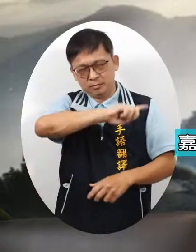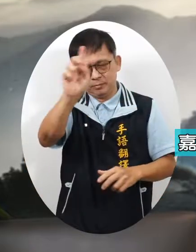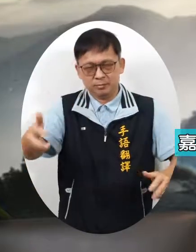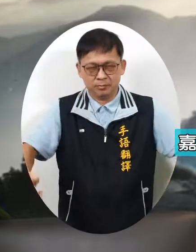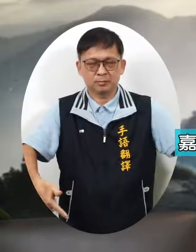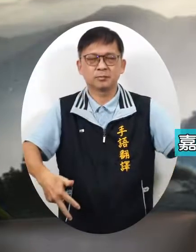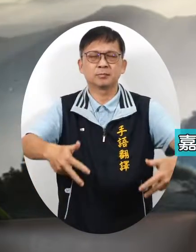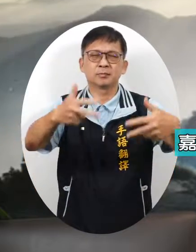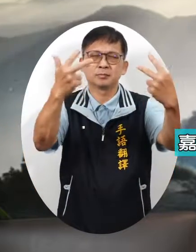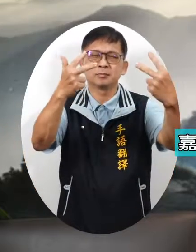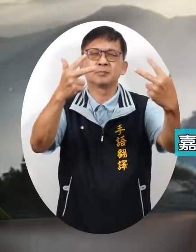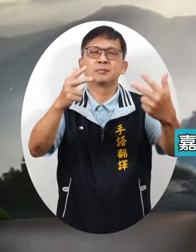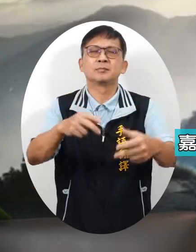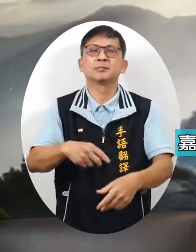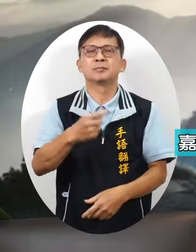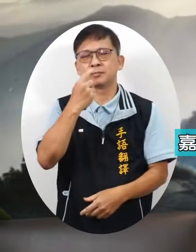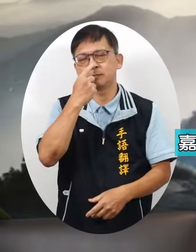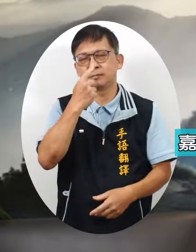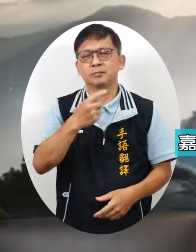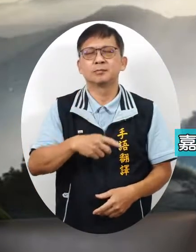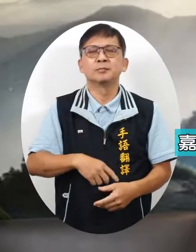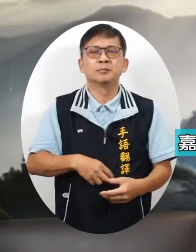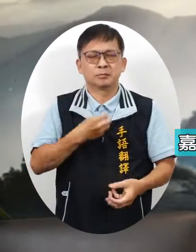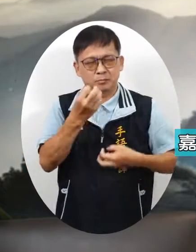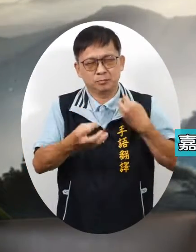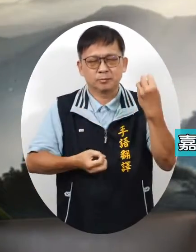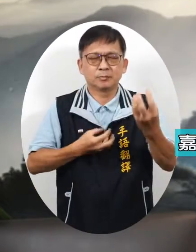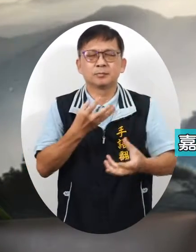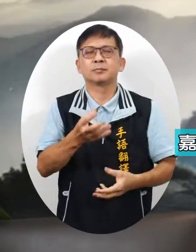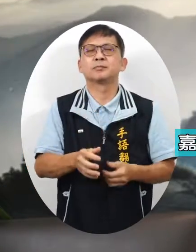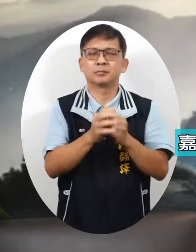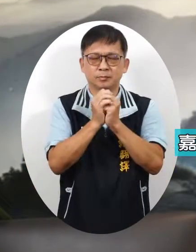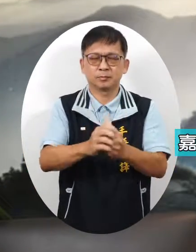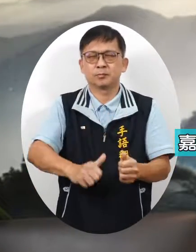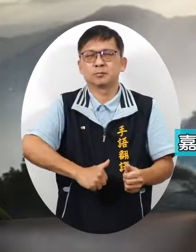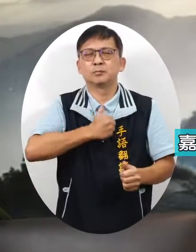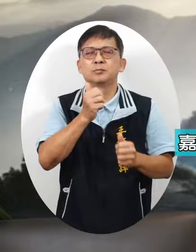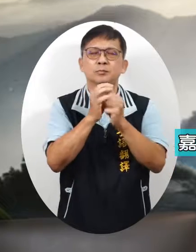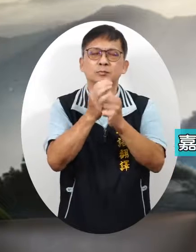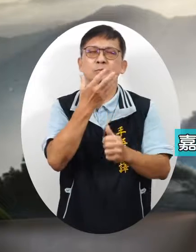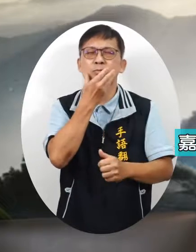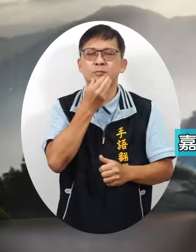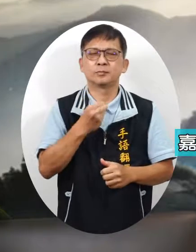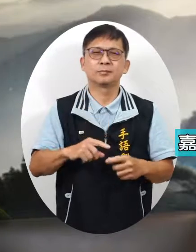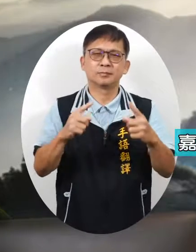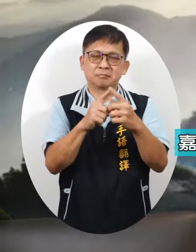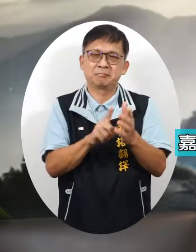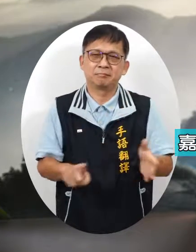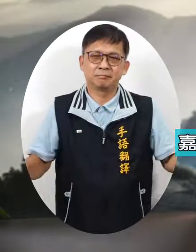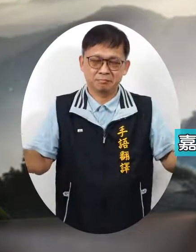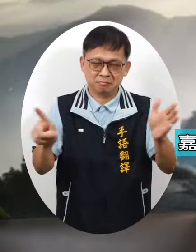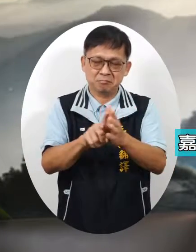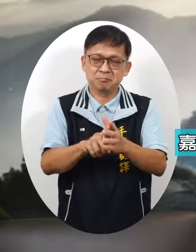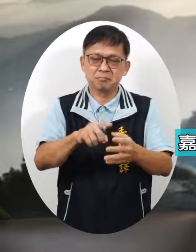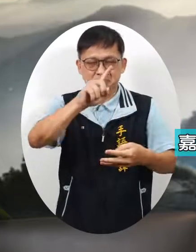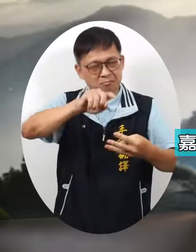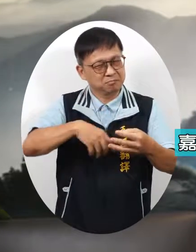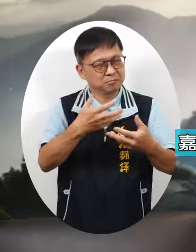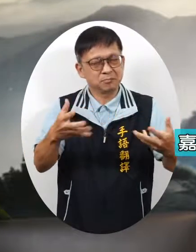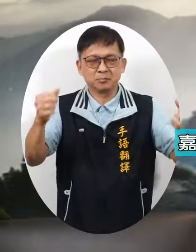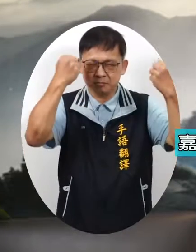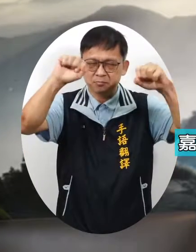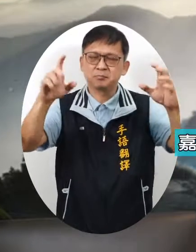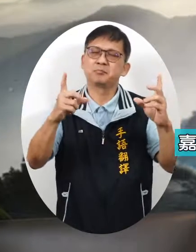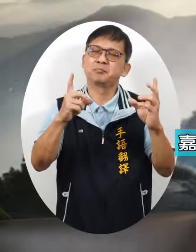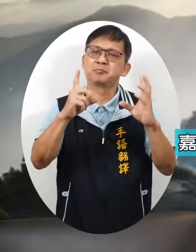距跟大家表达我最衷心的祝福。人生有许多次毕业典礼，在